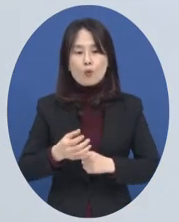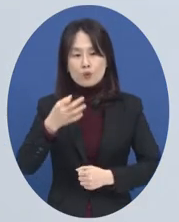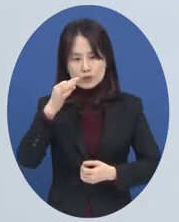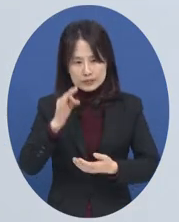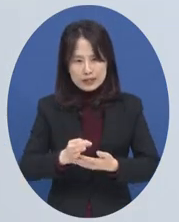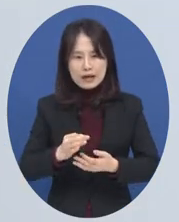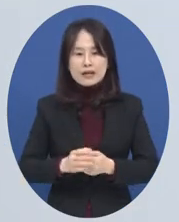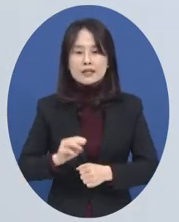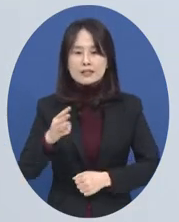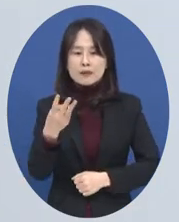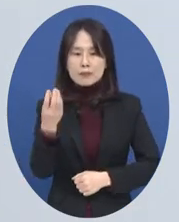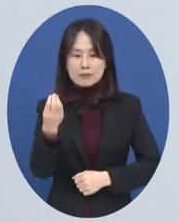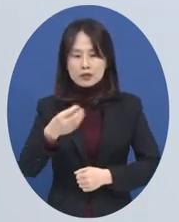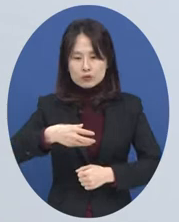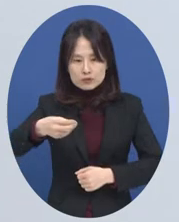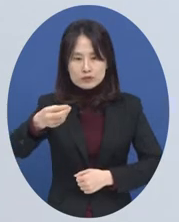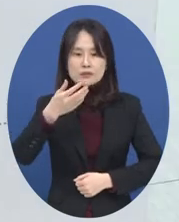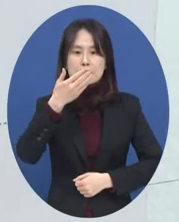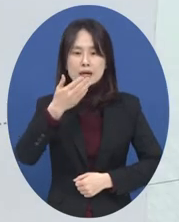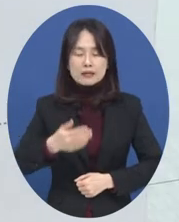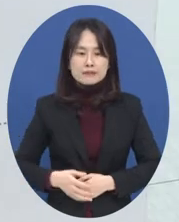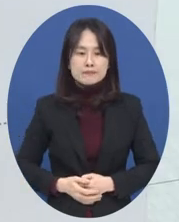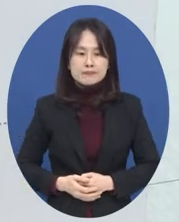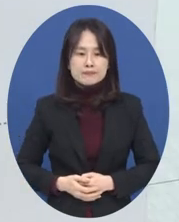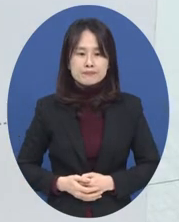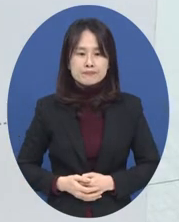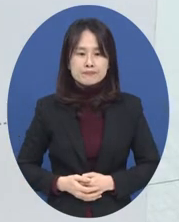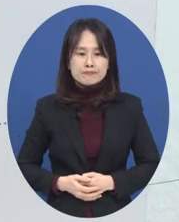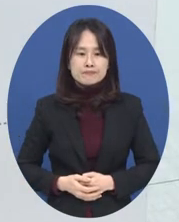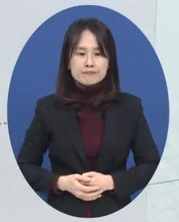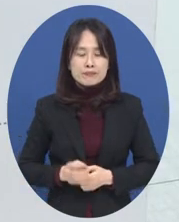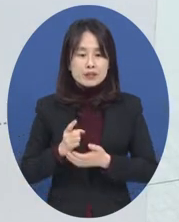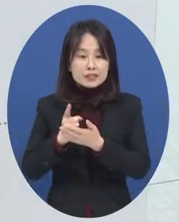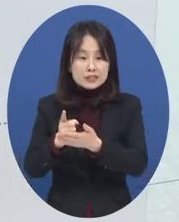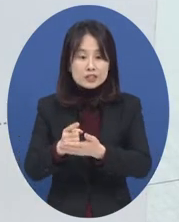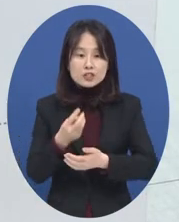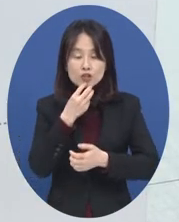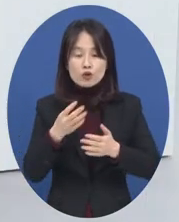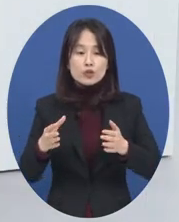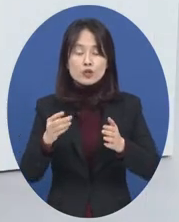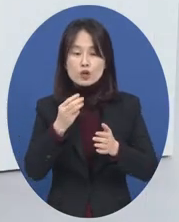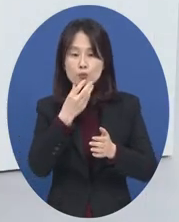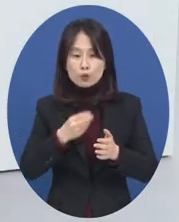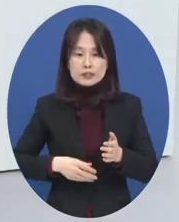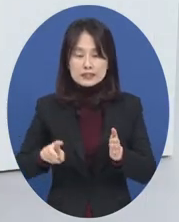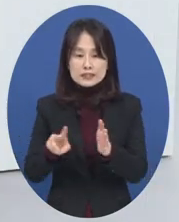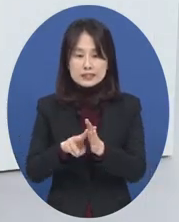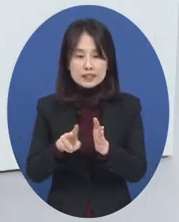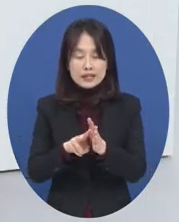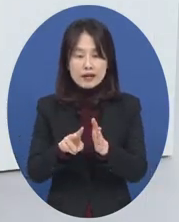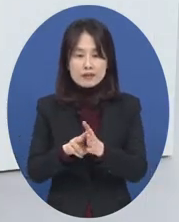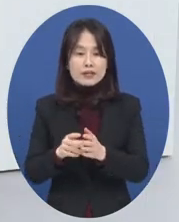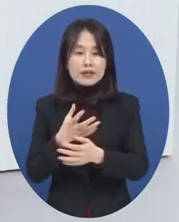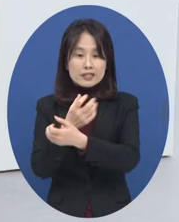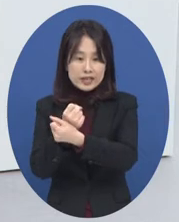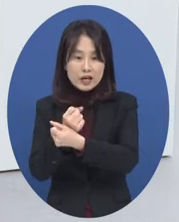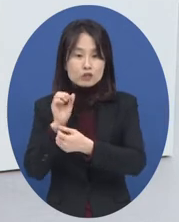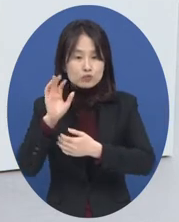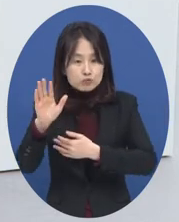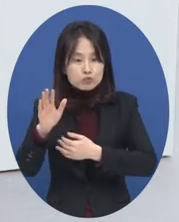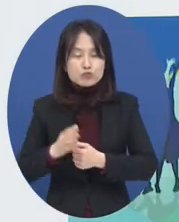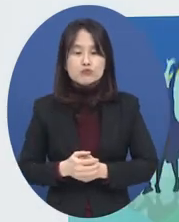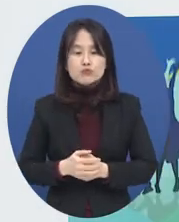최대 300만 원까지 대출을 지원해 줍니다. 신청은 경기복지재단 홈페이지 사전 예약 후 경기도